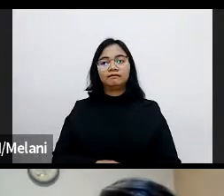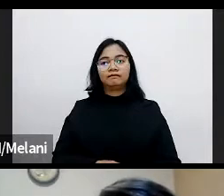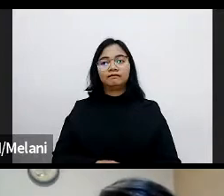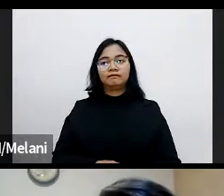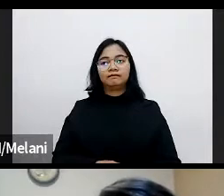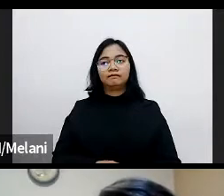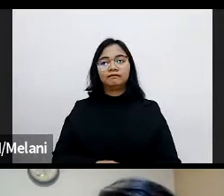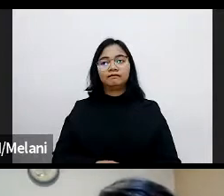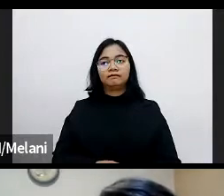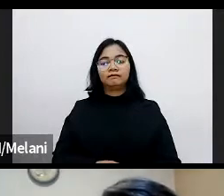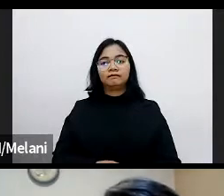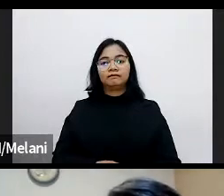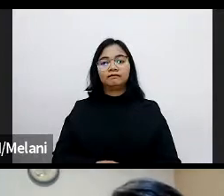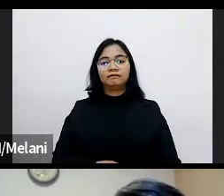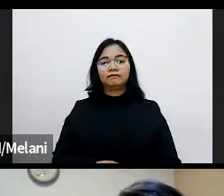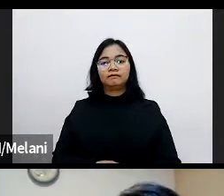Yani.